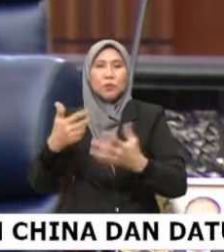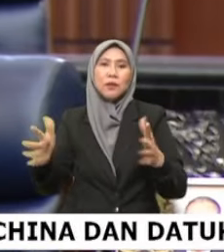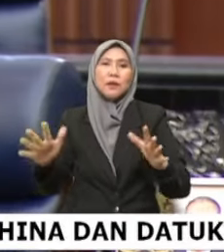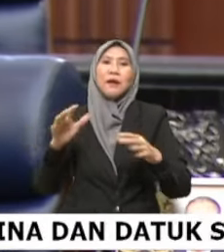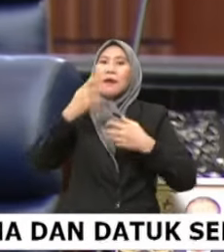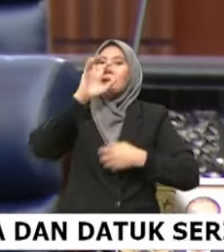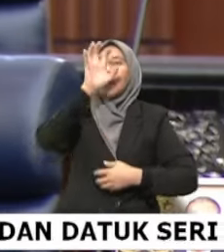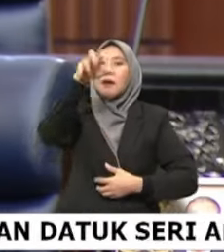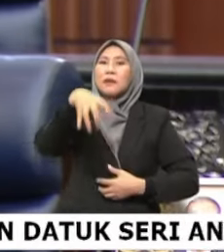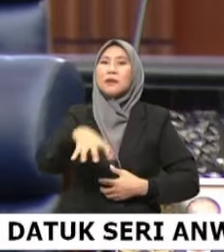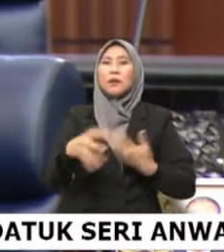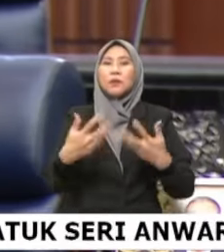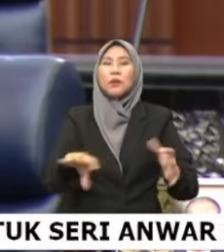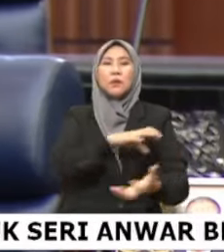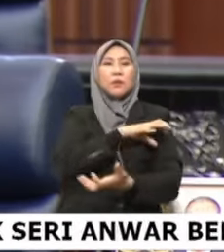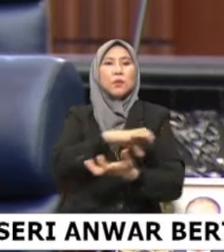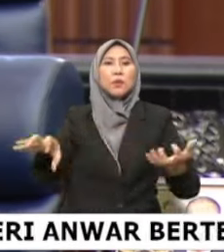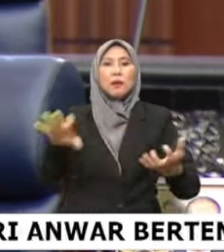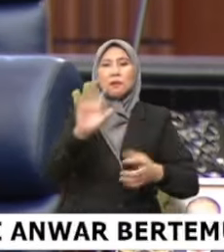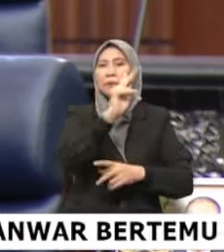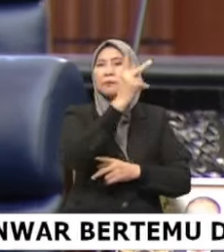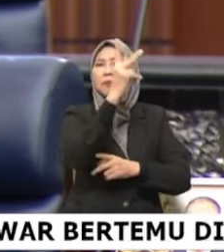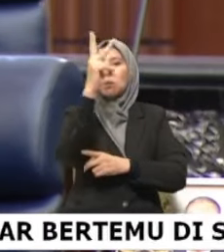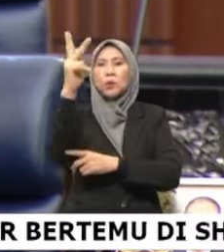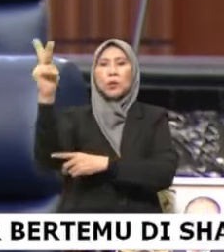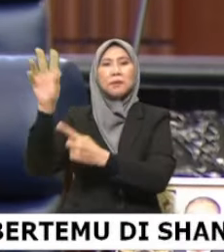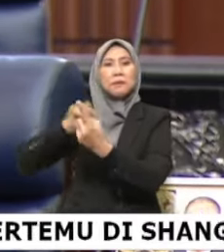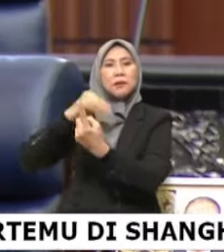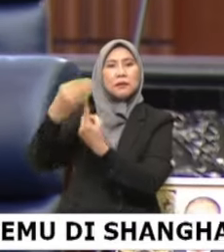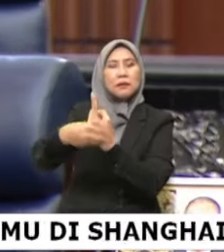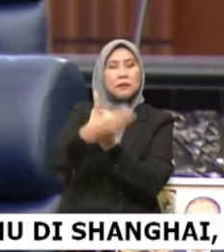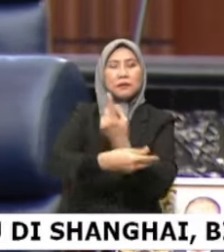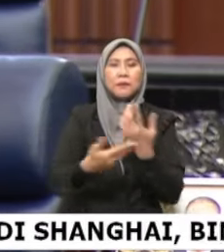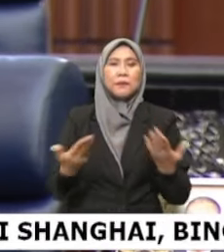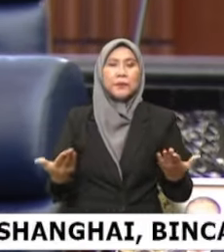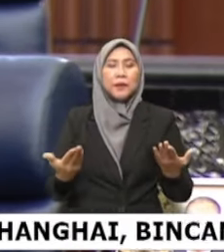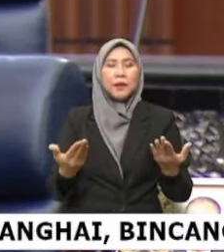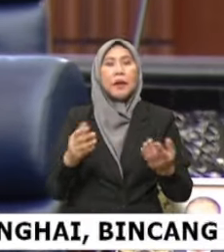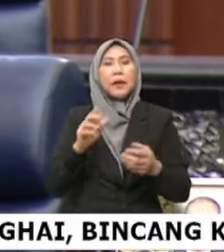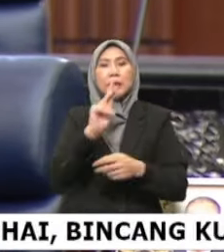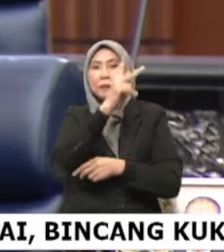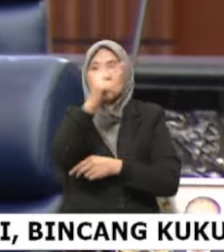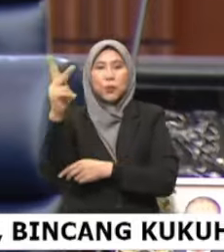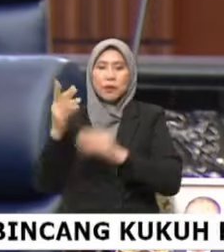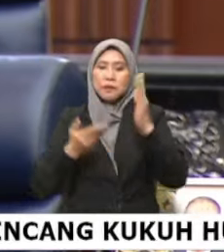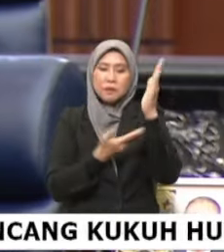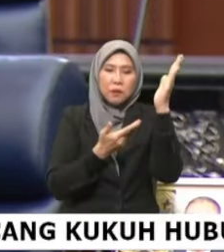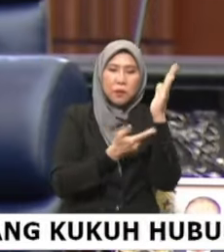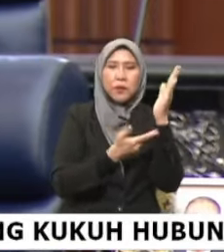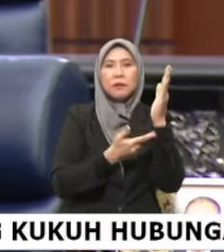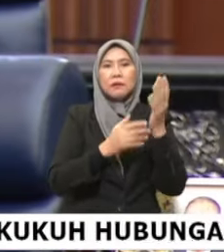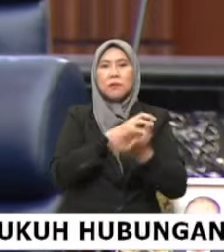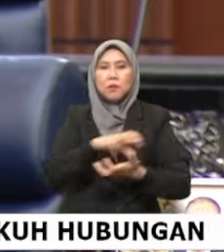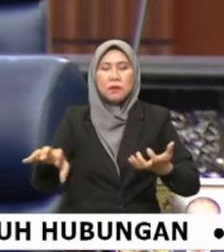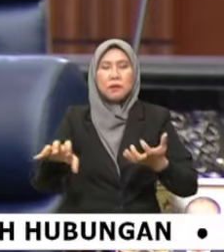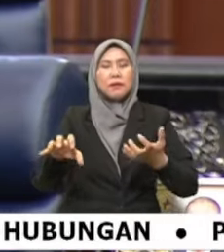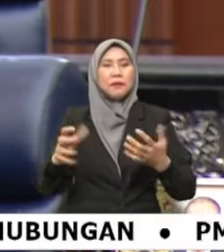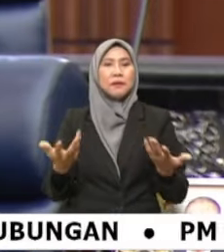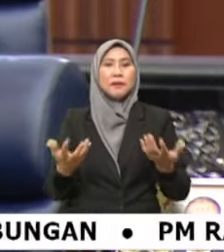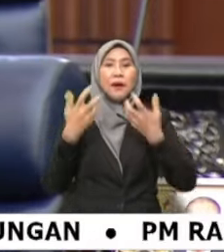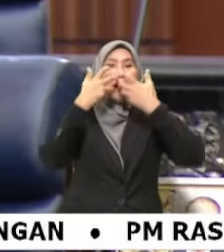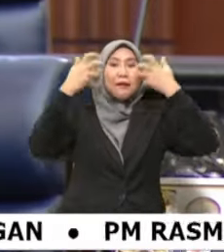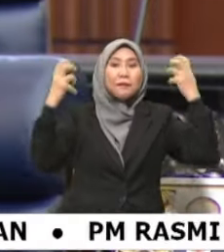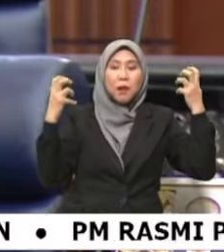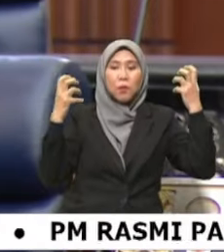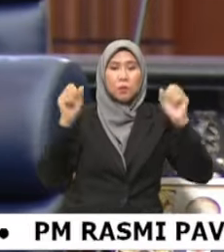melanyak, merosakkan apa ni, kebun pisang, merosakkan kebun kelapa sawit, merosakkan kebun getah, dan juga harimau ini mengancam